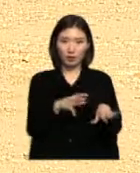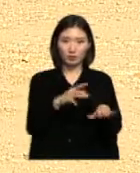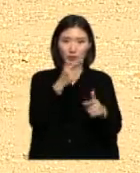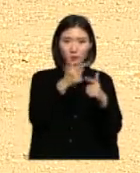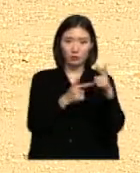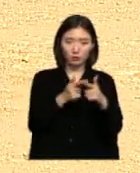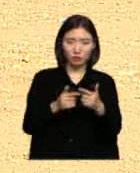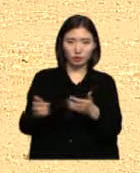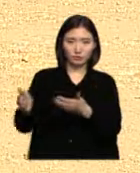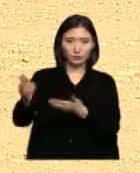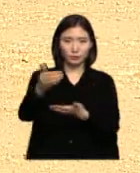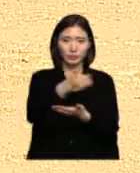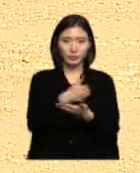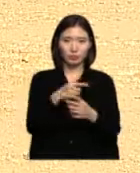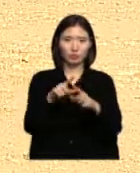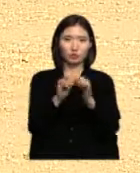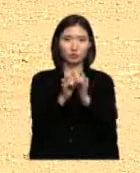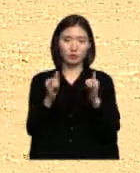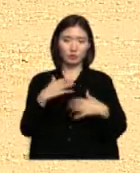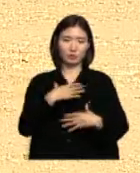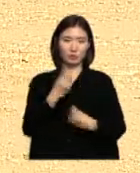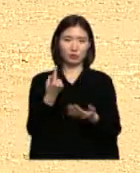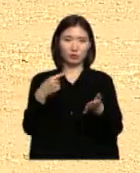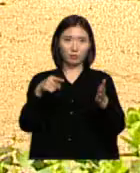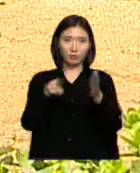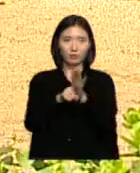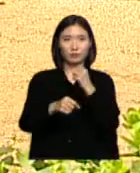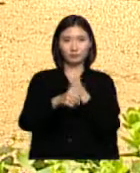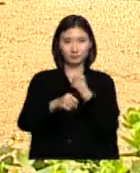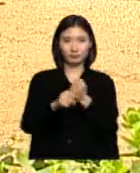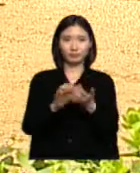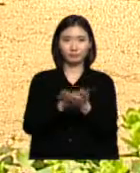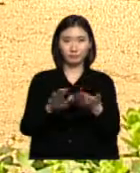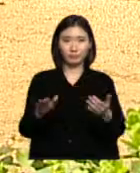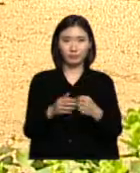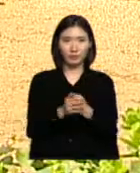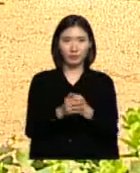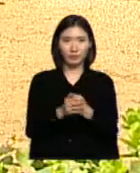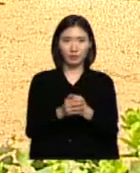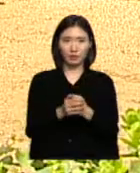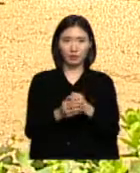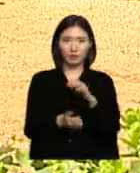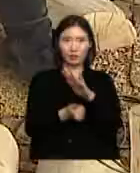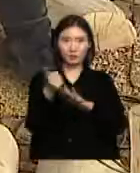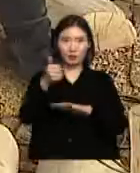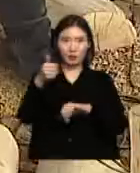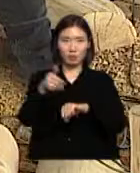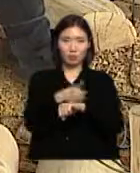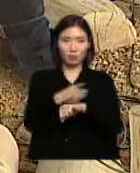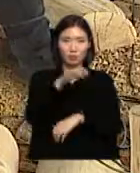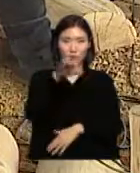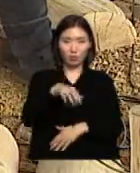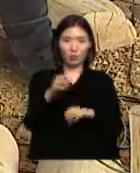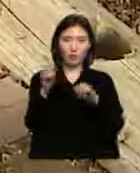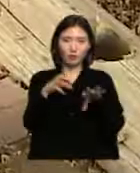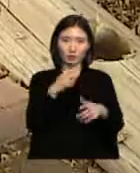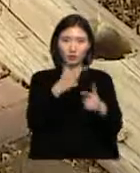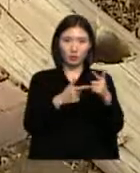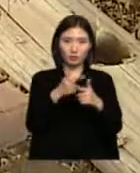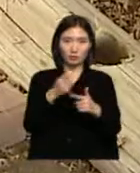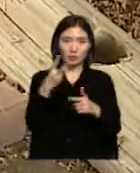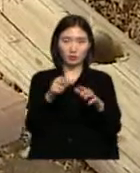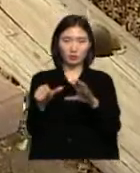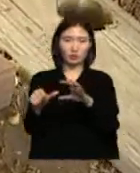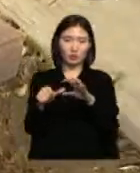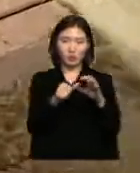수거해서 주민의 편을 위해서 만들고 있습니다. 8년 전 문을 연 희망목공소는 폐목을 재활용해